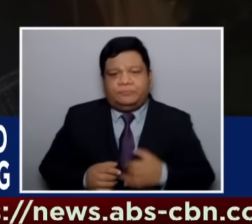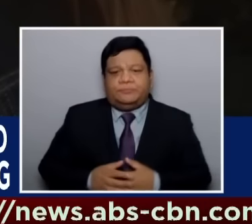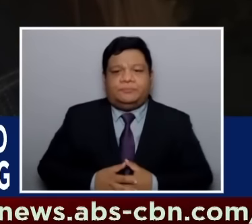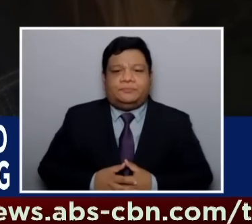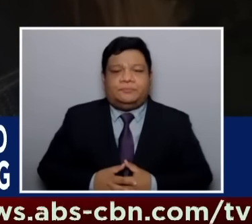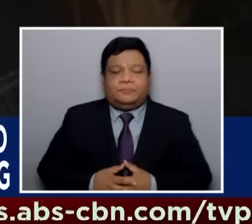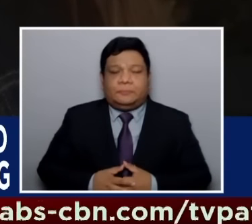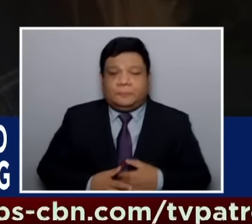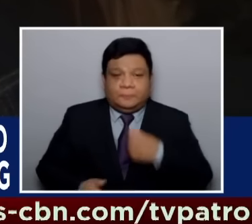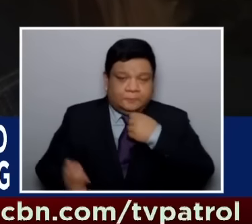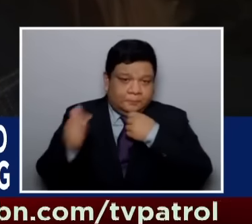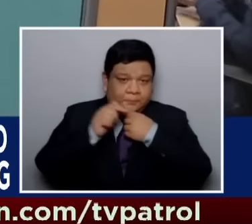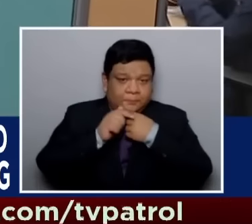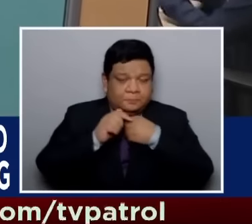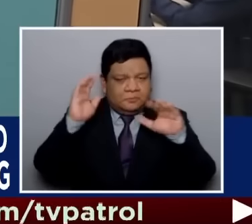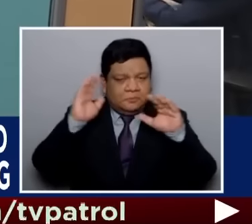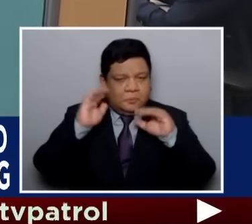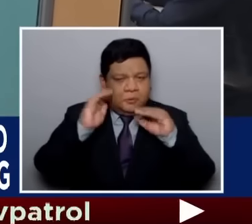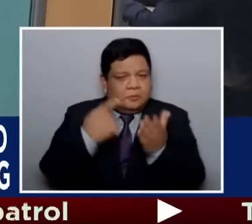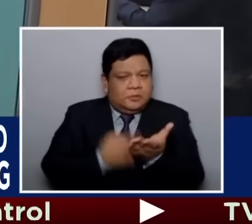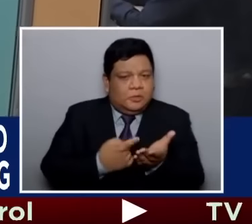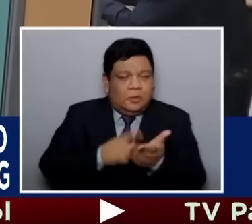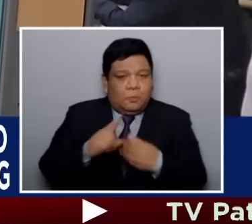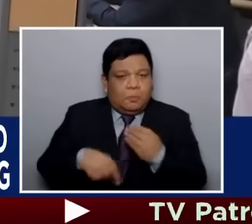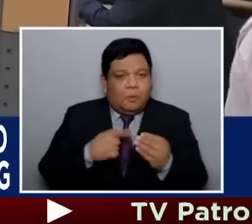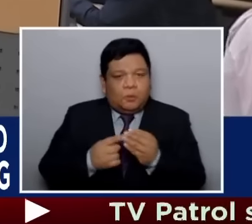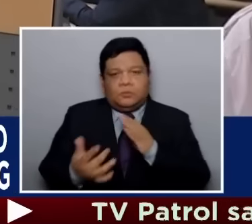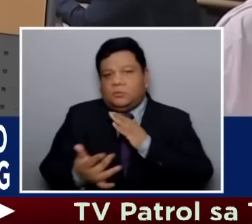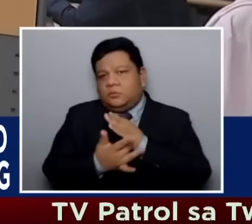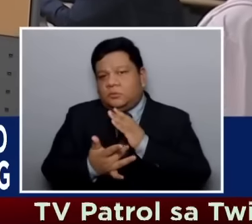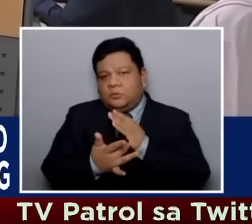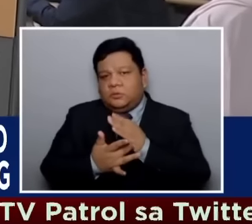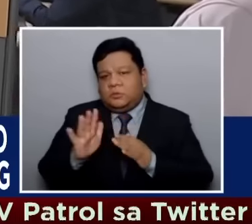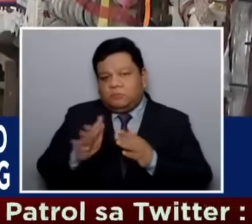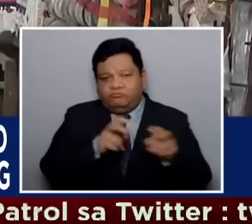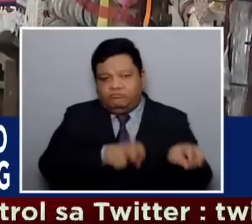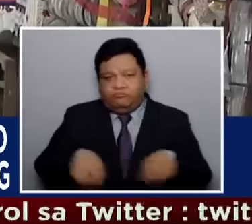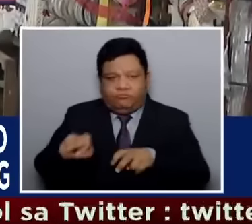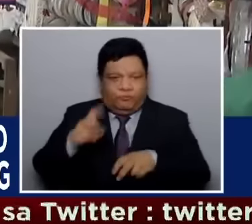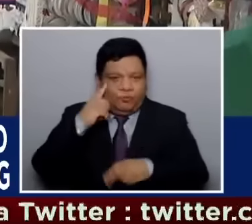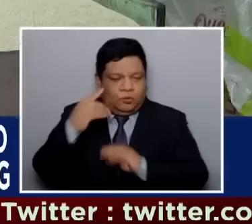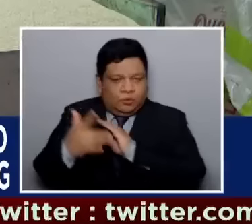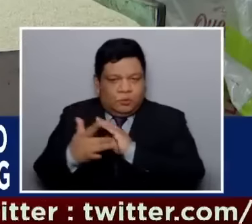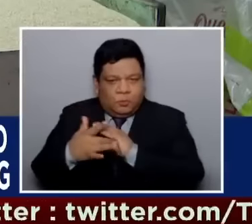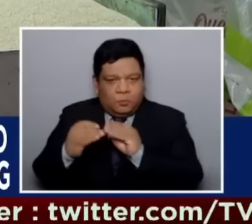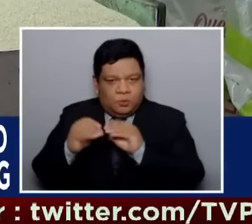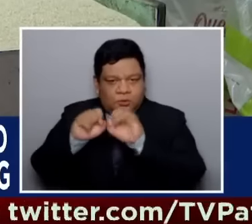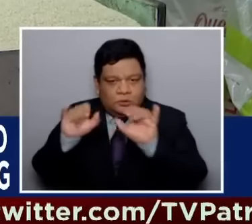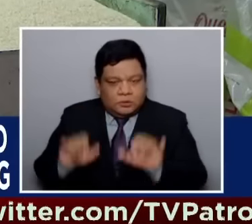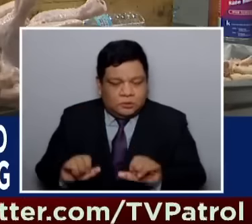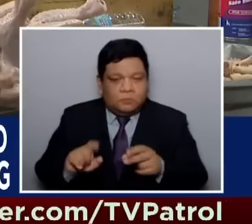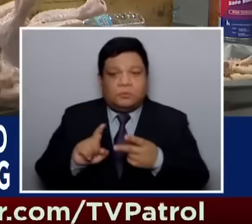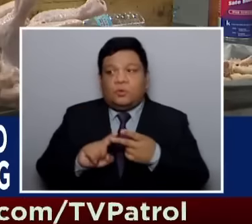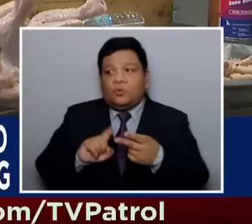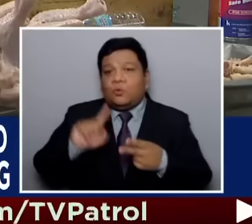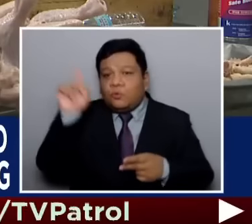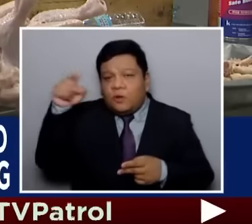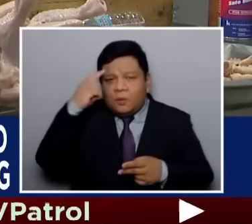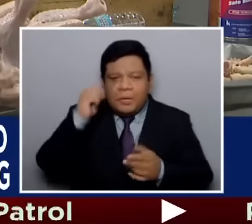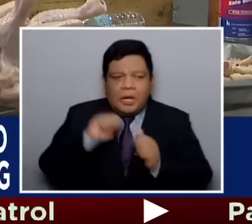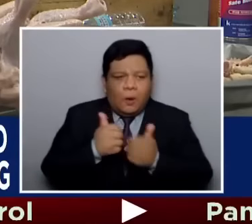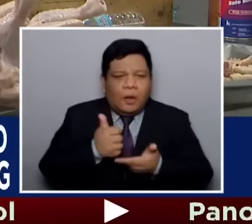din anyang tatalakayin ng Pangulo ang planong digitalization ng gobyerno at pagtugo ng administrasyon sa isyu ng food security